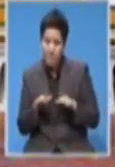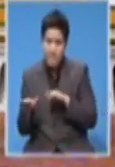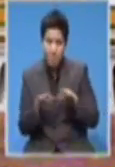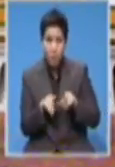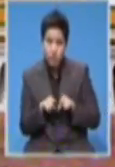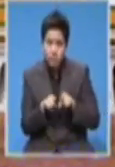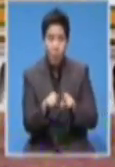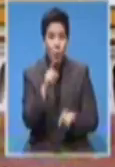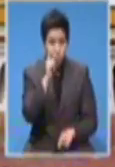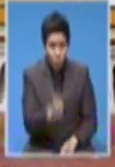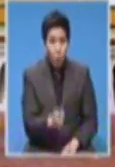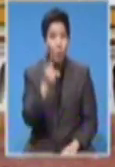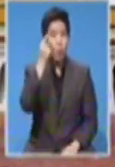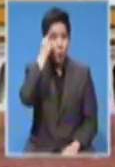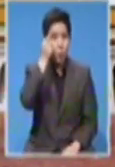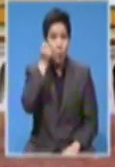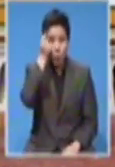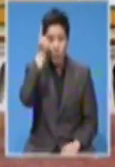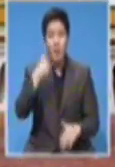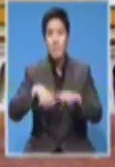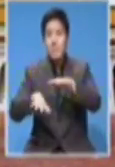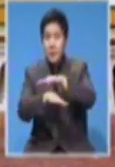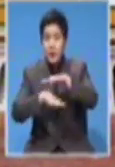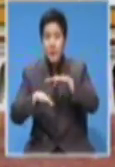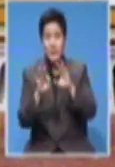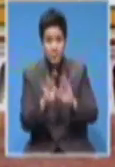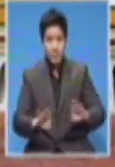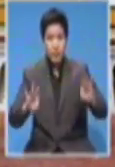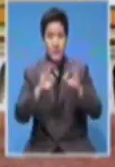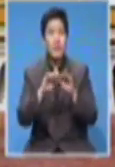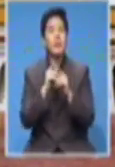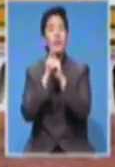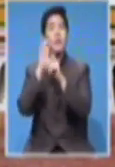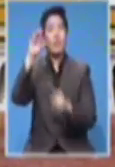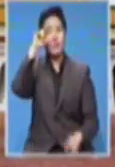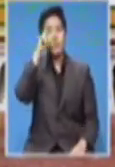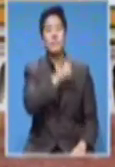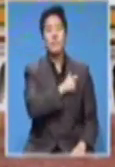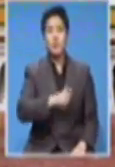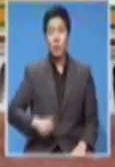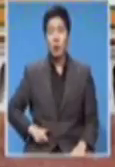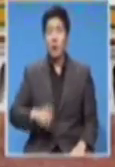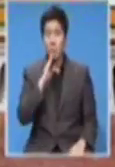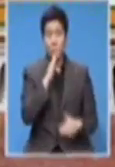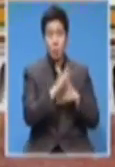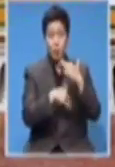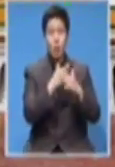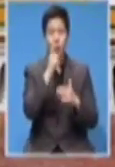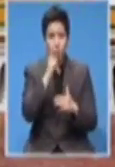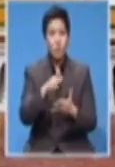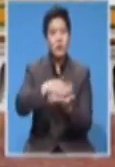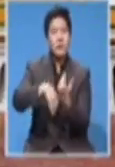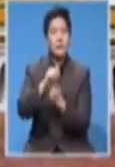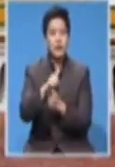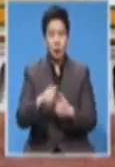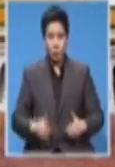รู้ความเข้าใจแล้วก็พื้นฐานตามที่หวัดหัวทรงพระราชทานไว้แล้วว่าทุกอย่างมันจะพัฒนาไปได้ตามแนวประชาธิปไตยพอเพียงก็คือเ